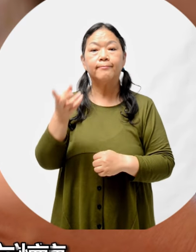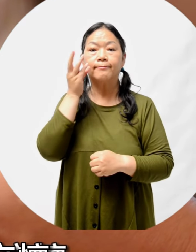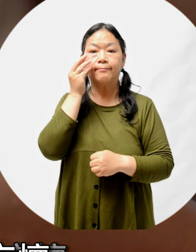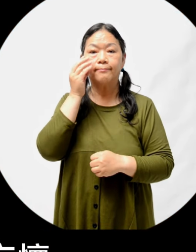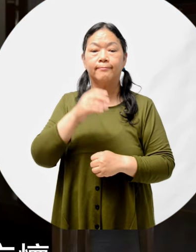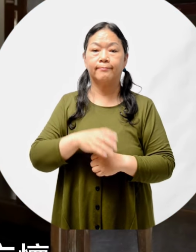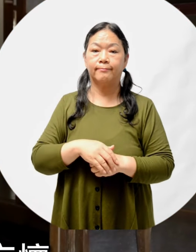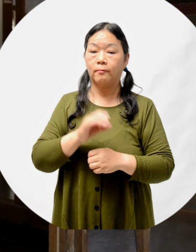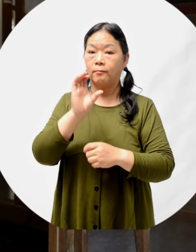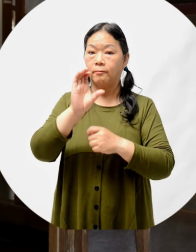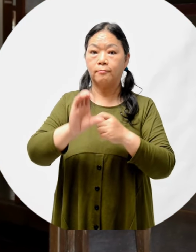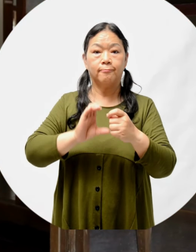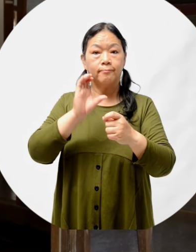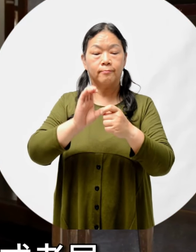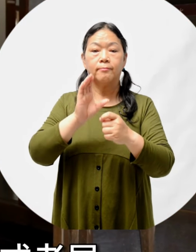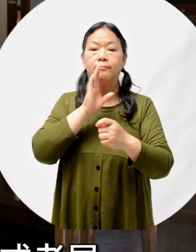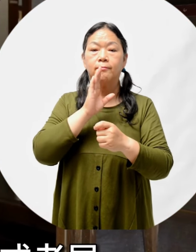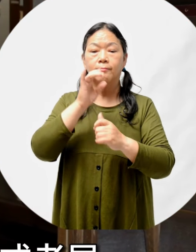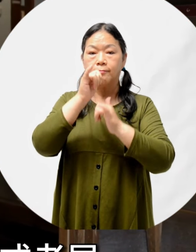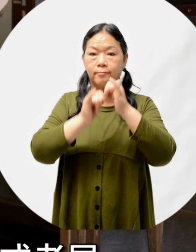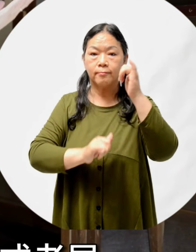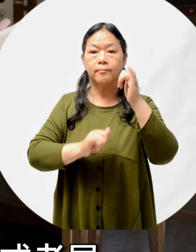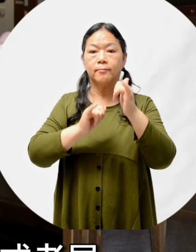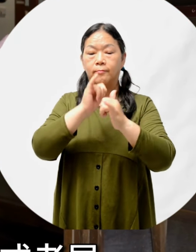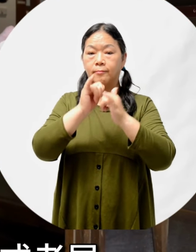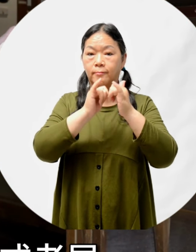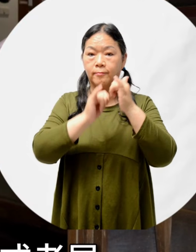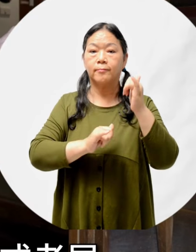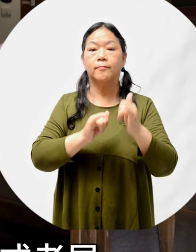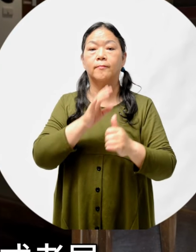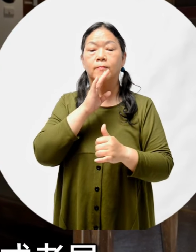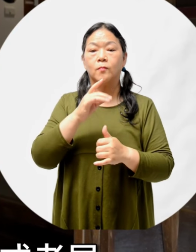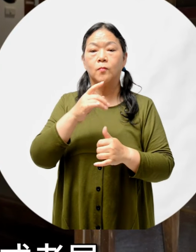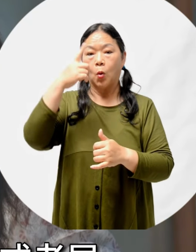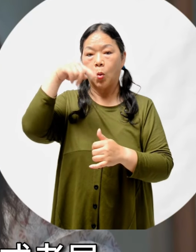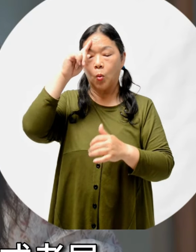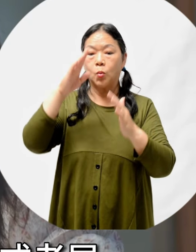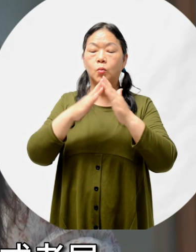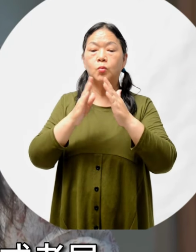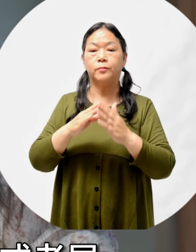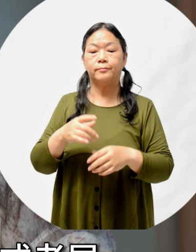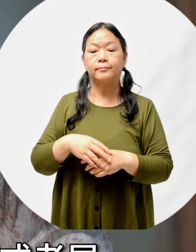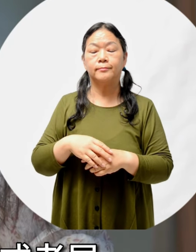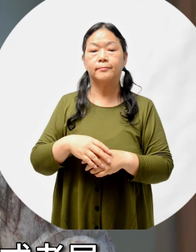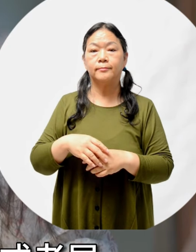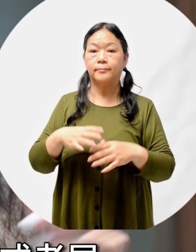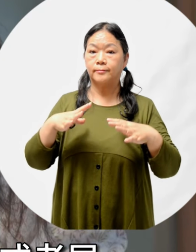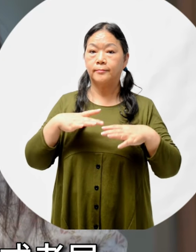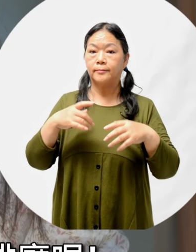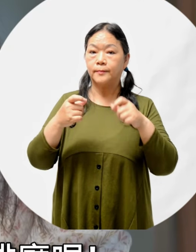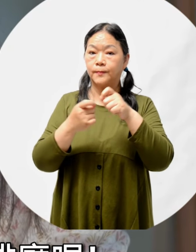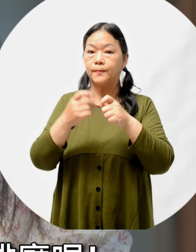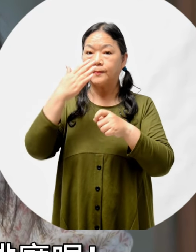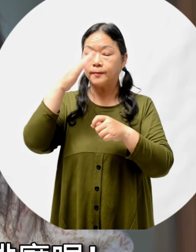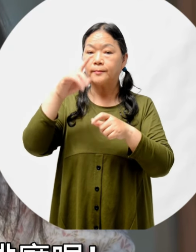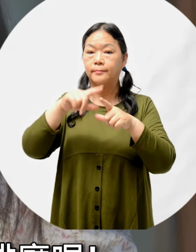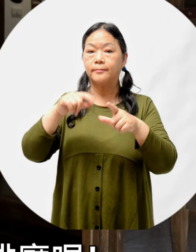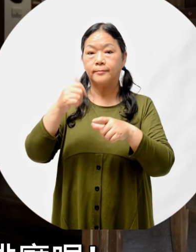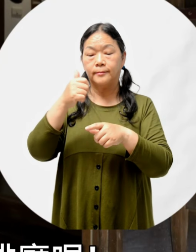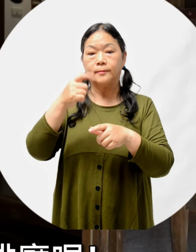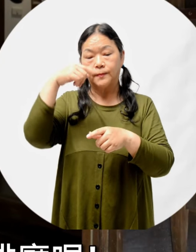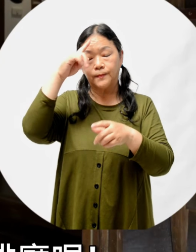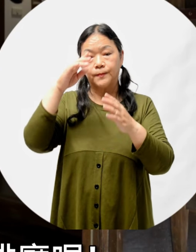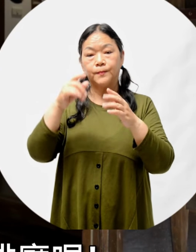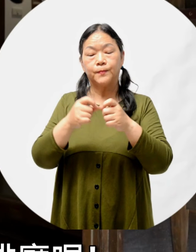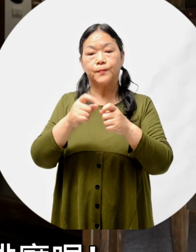难以忘怀。 接下来我们继续来参观有着成功镇90年历史的日式老屋，它 他的故事是从